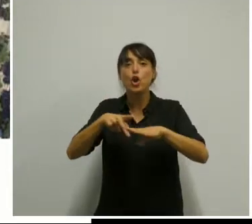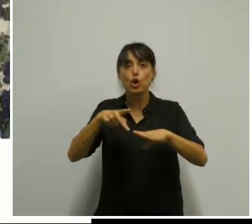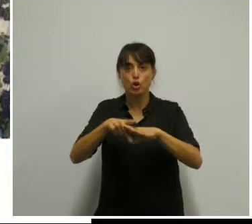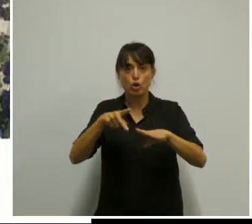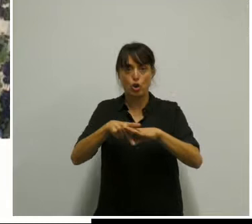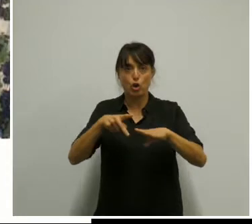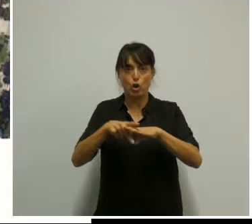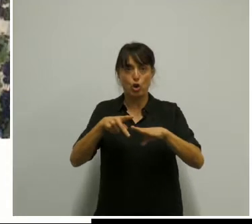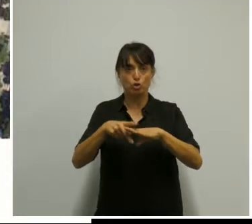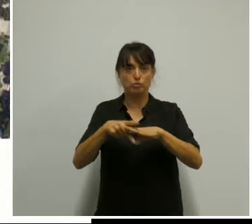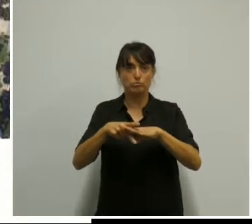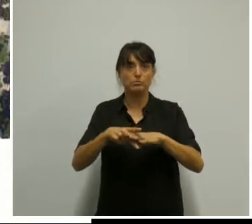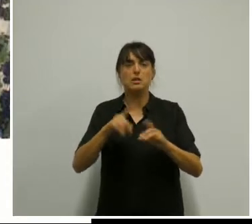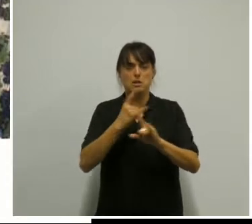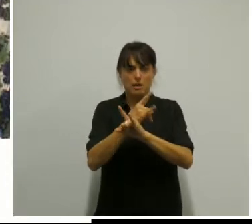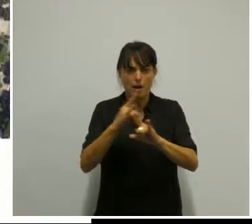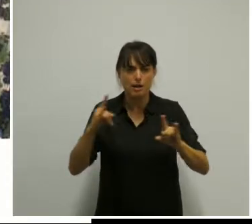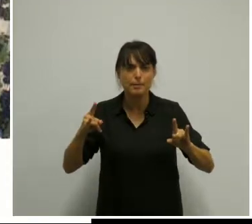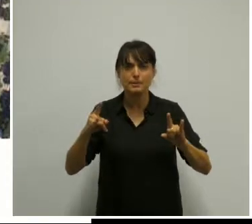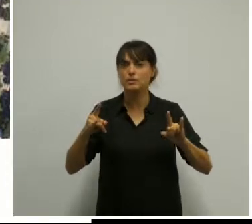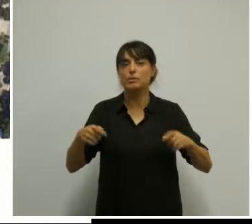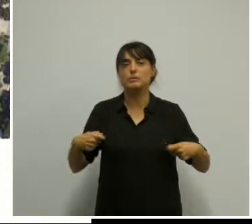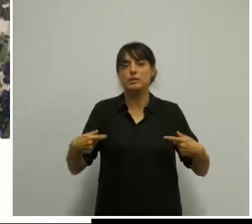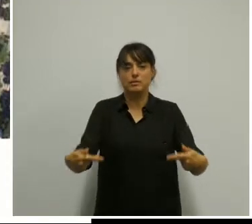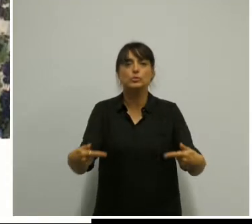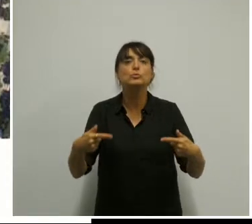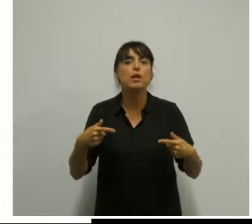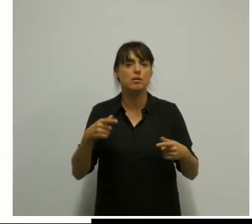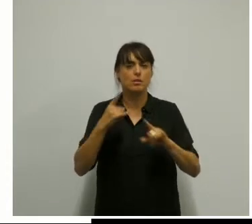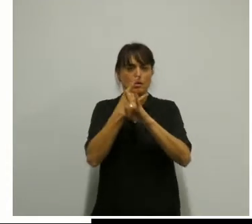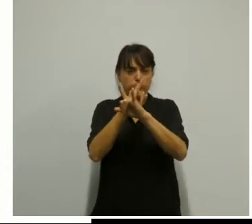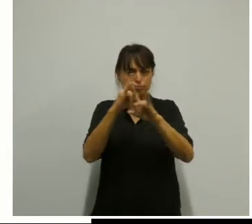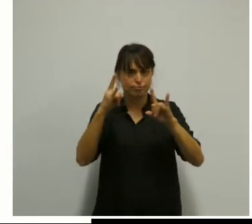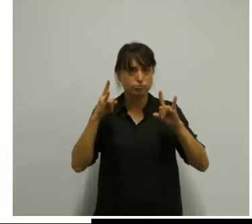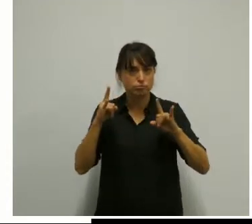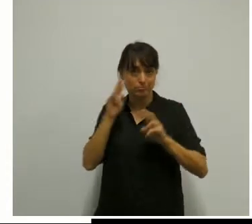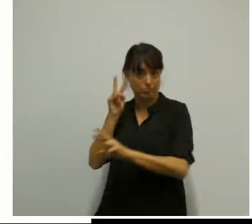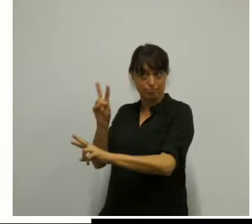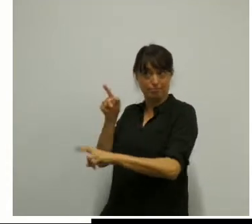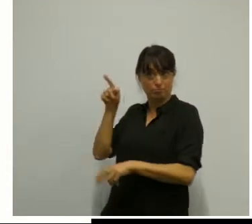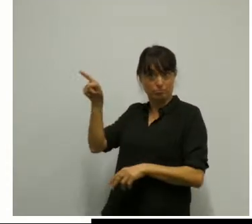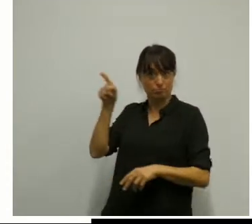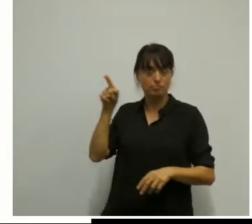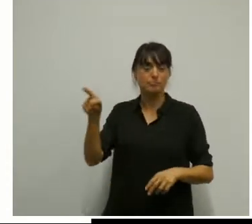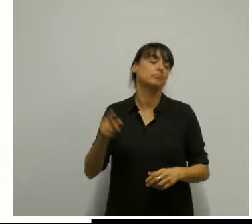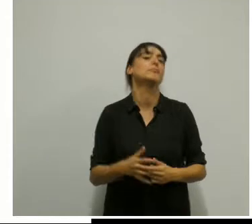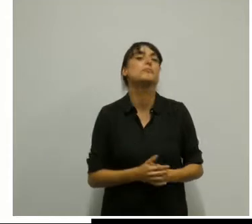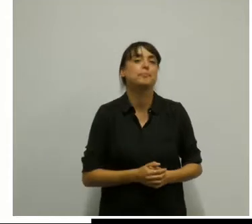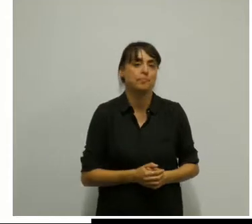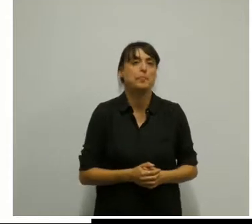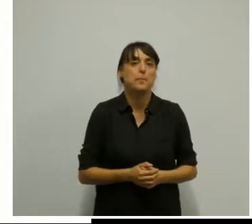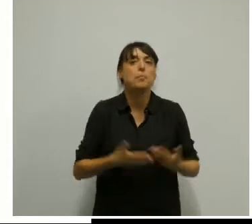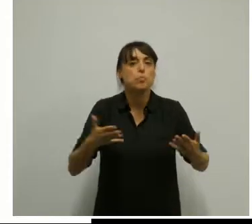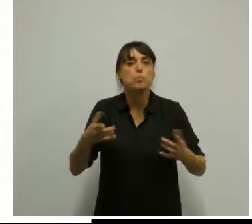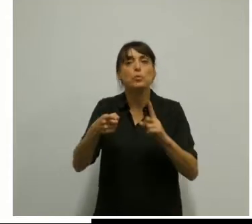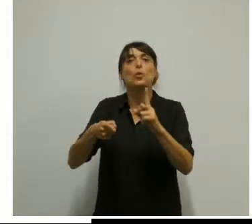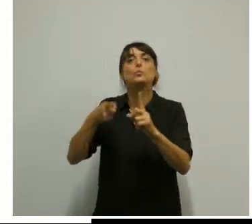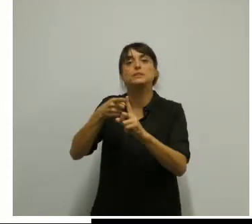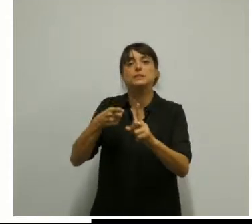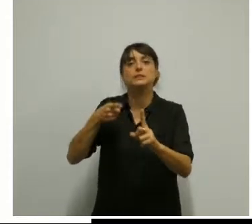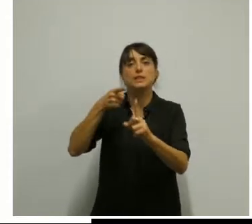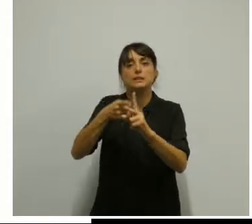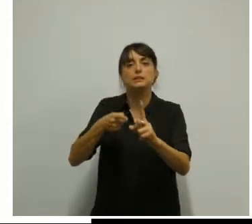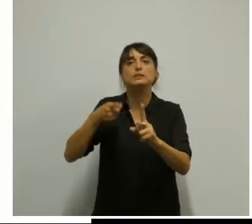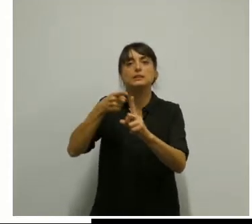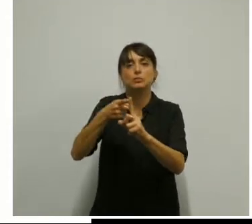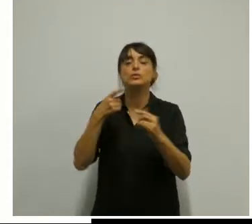natura, és, bueno, és més vegetació. I això ens va portar a voler. I doncs ens vam marcar uns objectius.